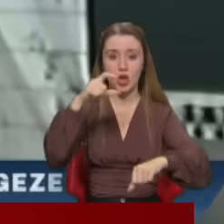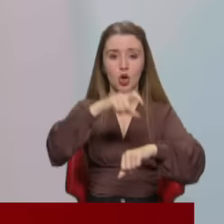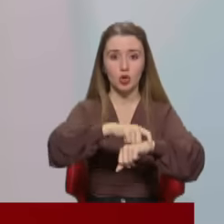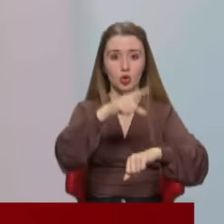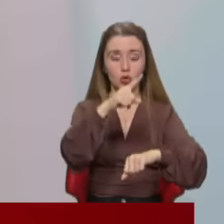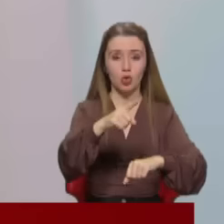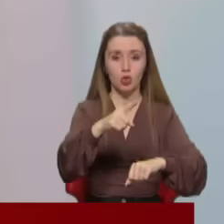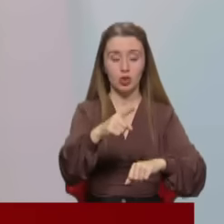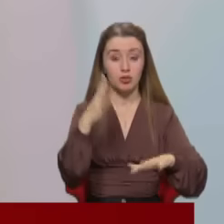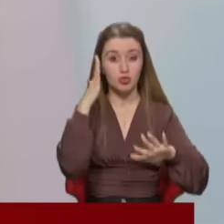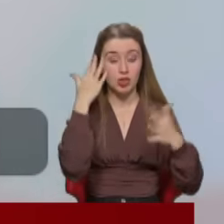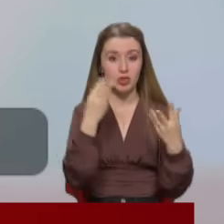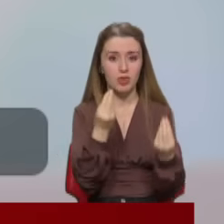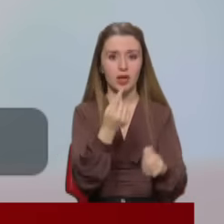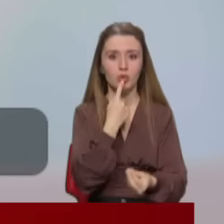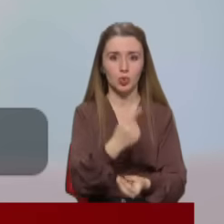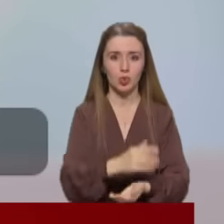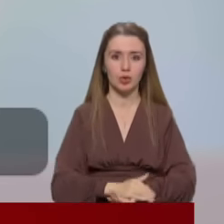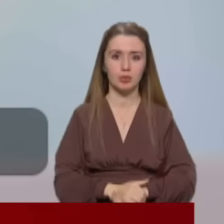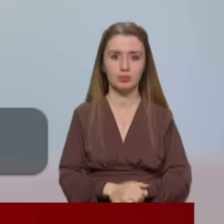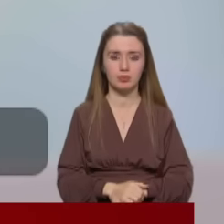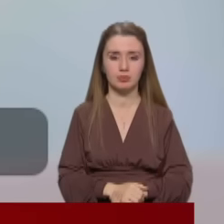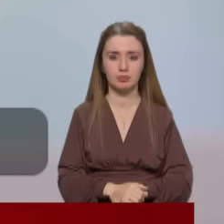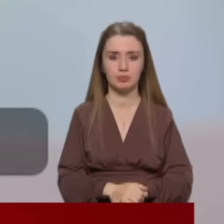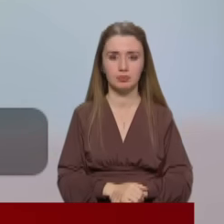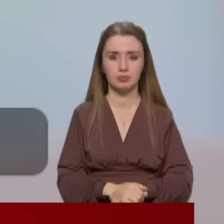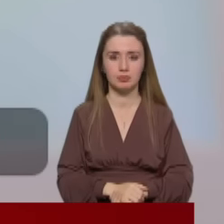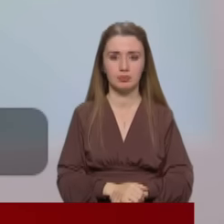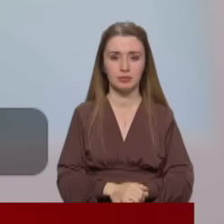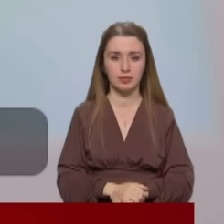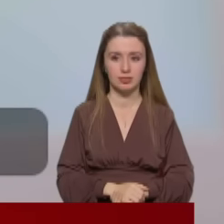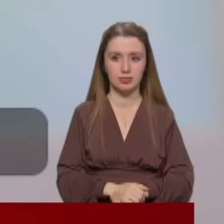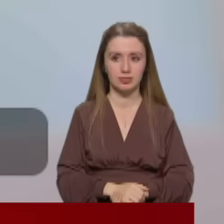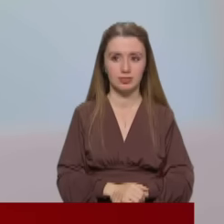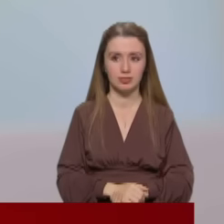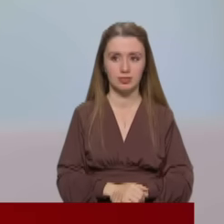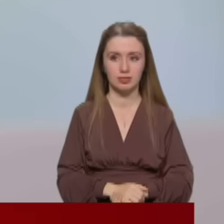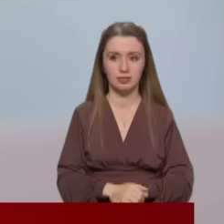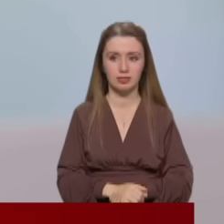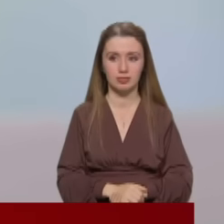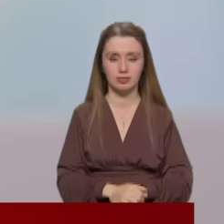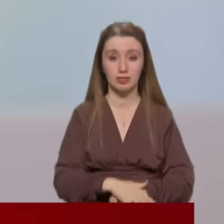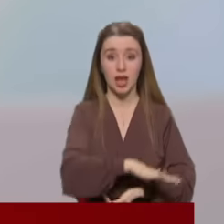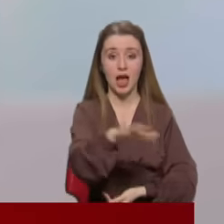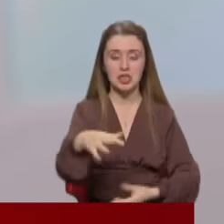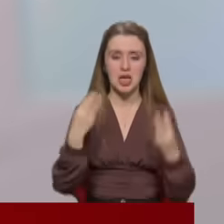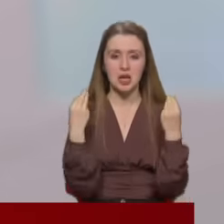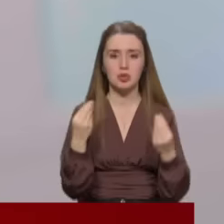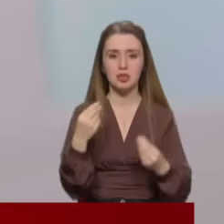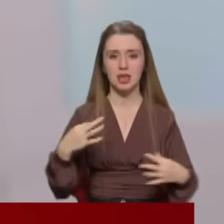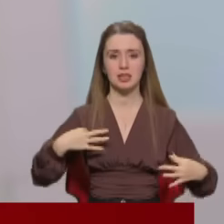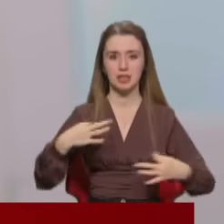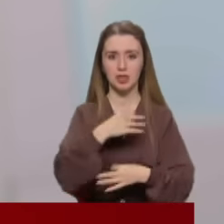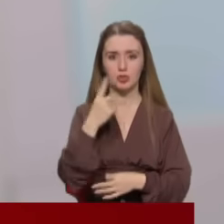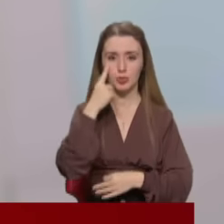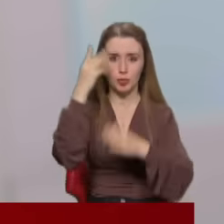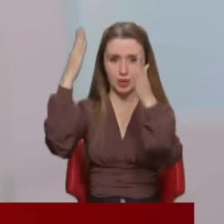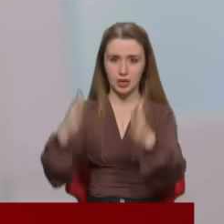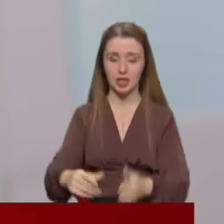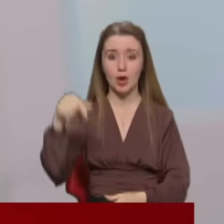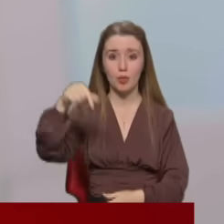nasıl şaşırttığını anlattı. Sağlık sıhhat noktasında bir sıkıntı var mı? Çok şükür. Her şey gayet güzel Sayın Cumhurbaşkanım. Hatta